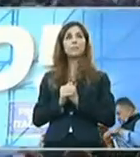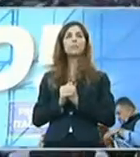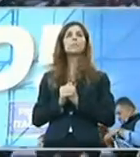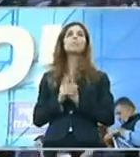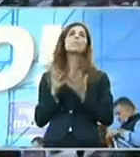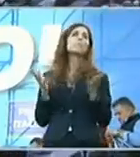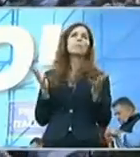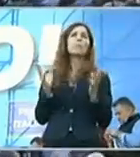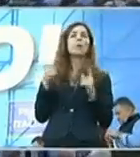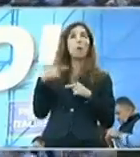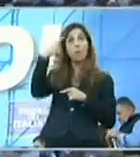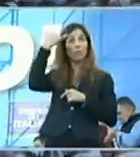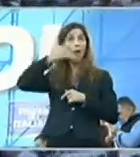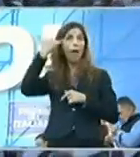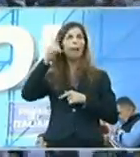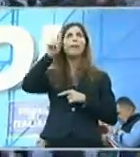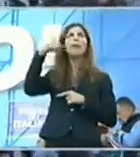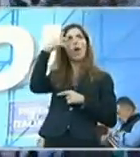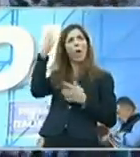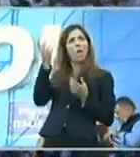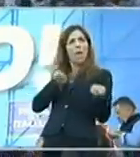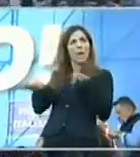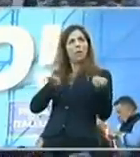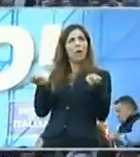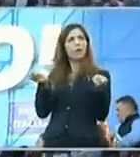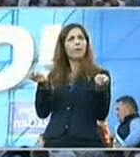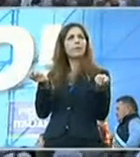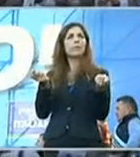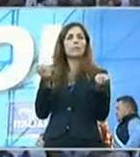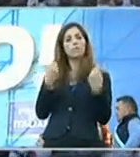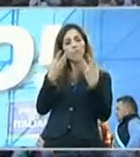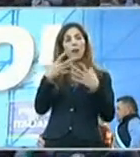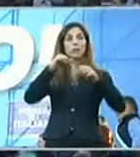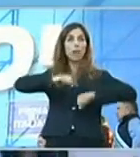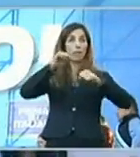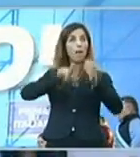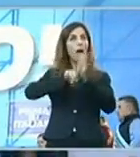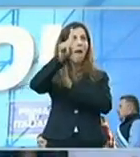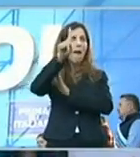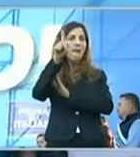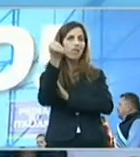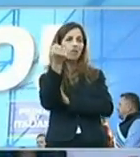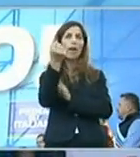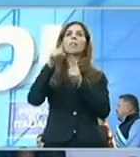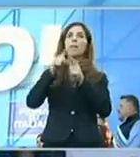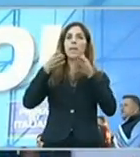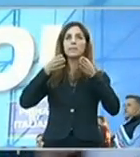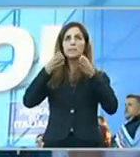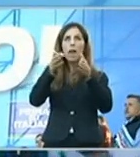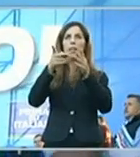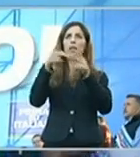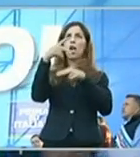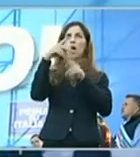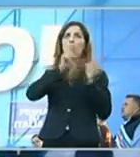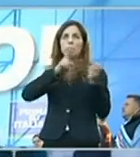Senza essere dei geni, i nostri governatori garantiscono una sanità efficiente, strade, ospedali e scuole